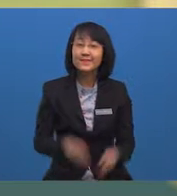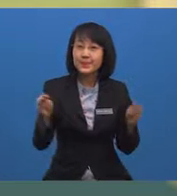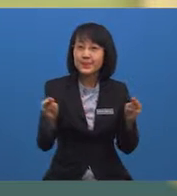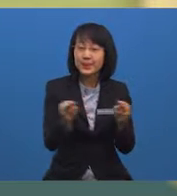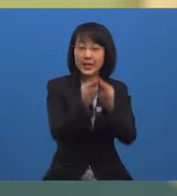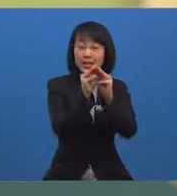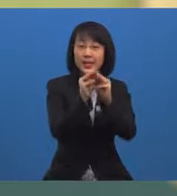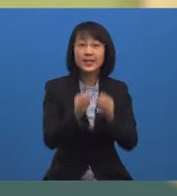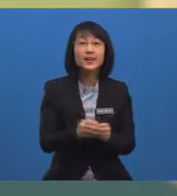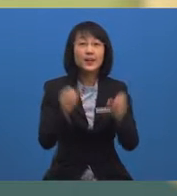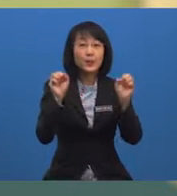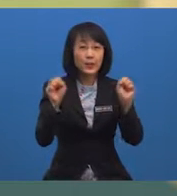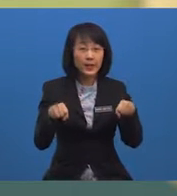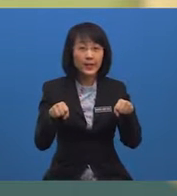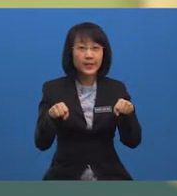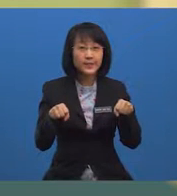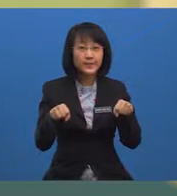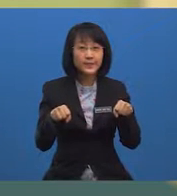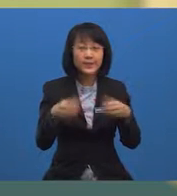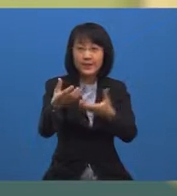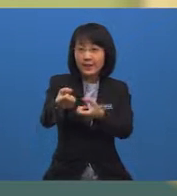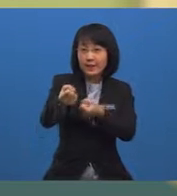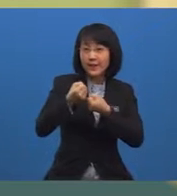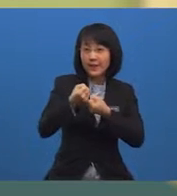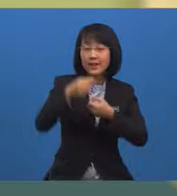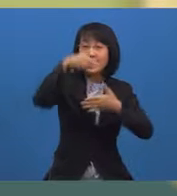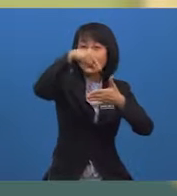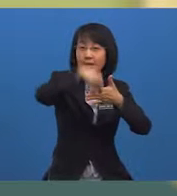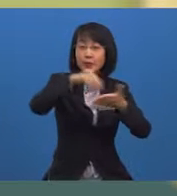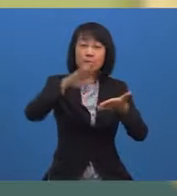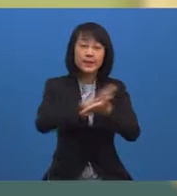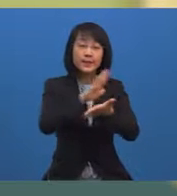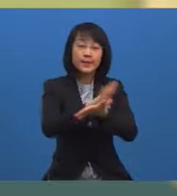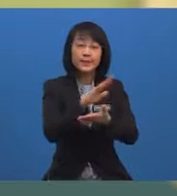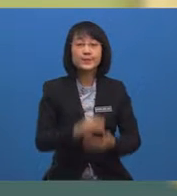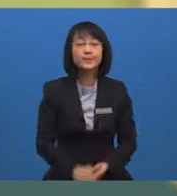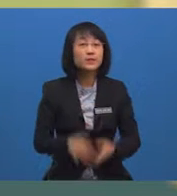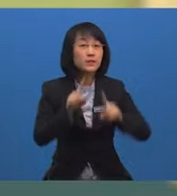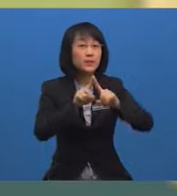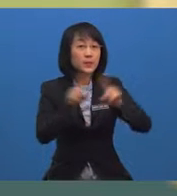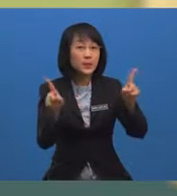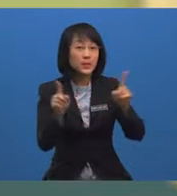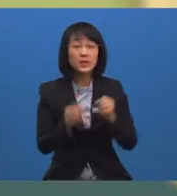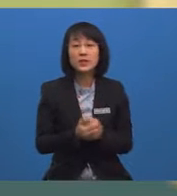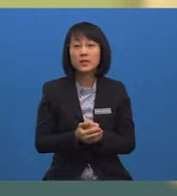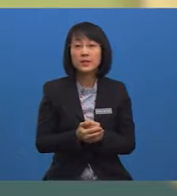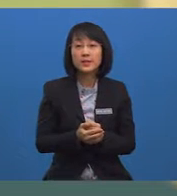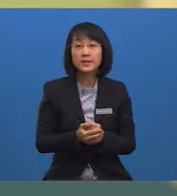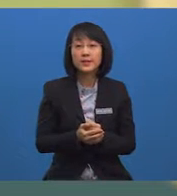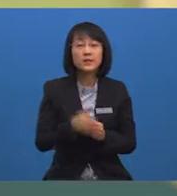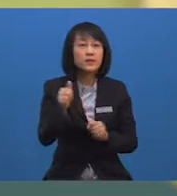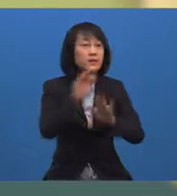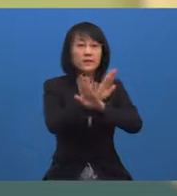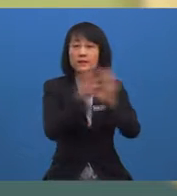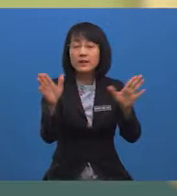Magnet dapat menarik klip kertas, tetapi ia tidak dapat